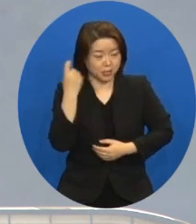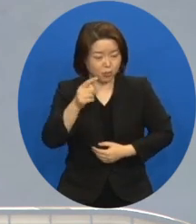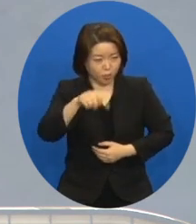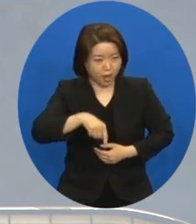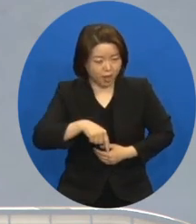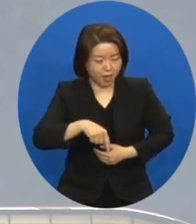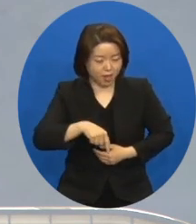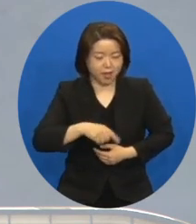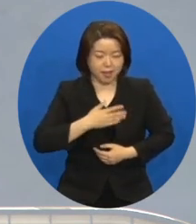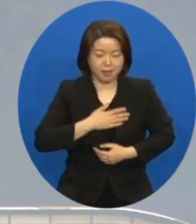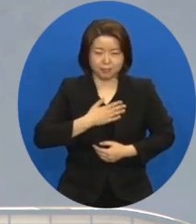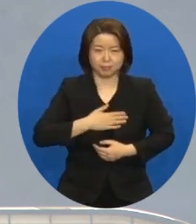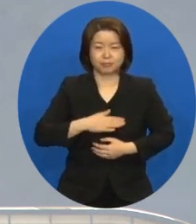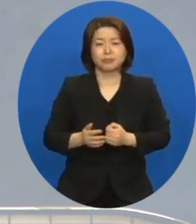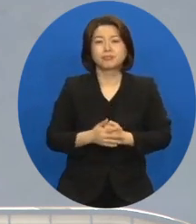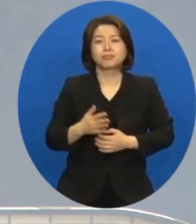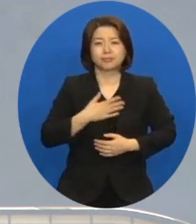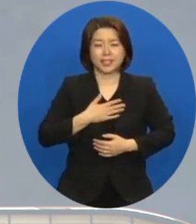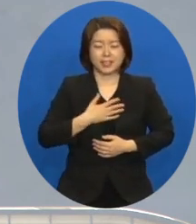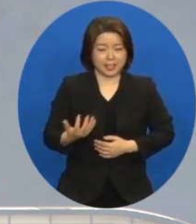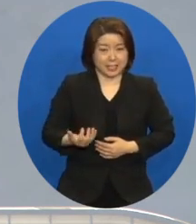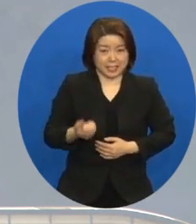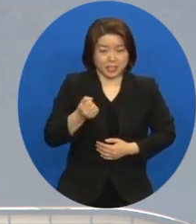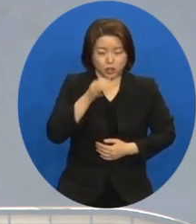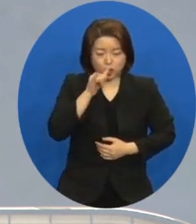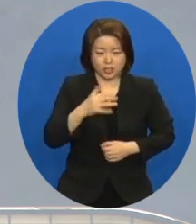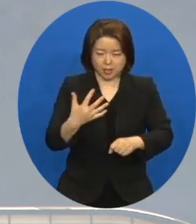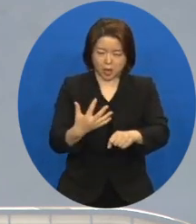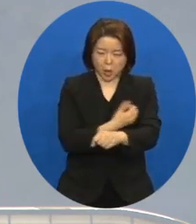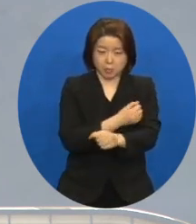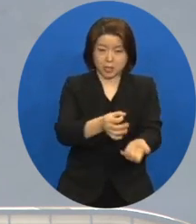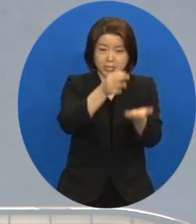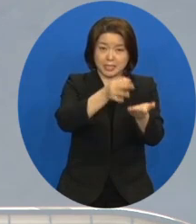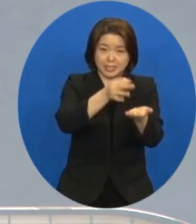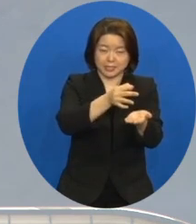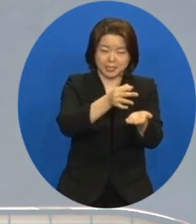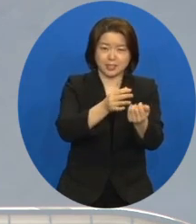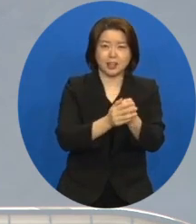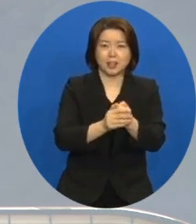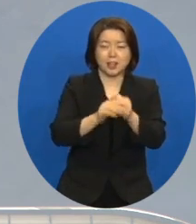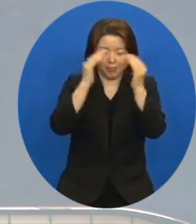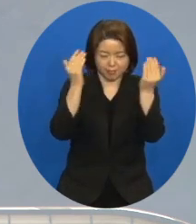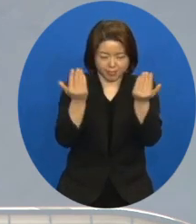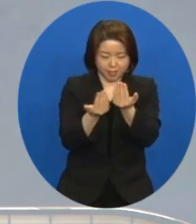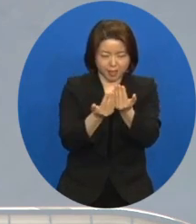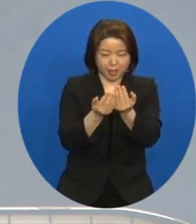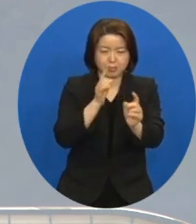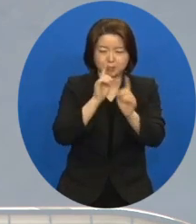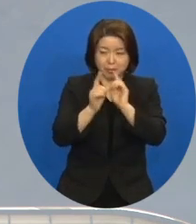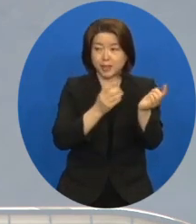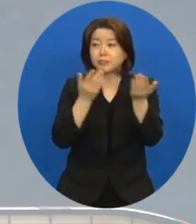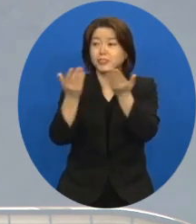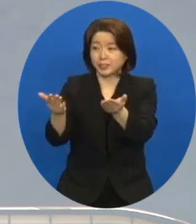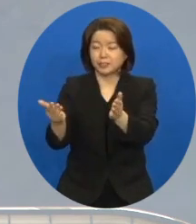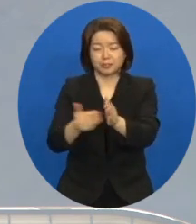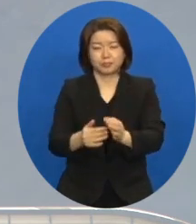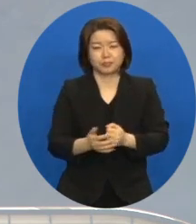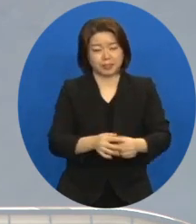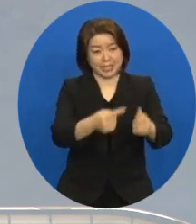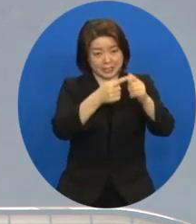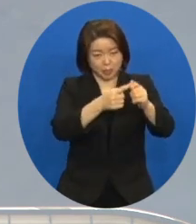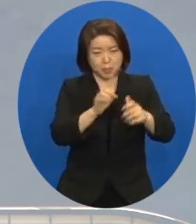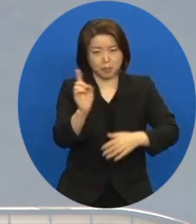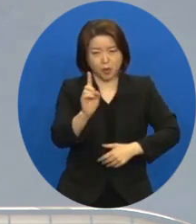거군요. 그러면 제가 가지고 있는 그 엄청난 재산을 다 말씀을 드리지요. 첫